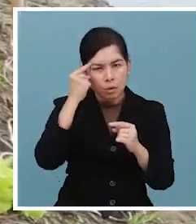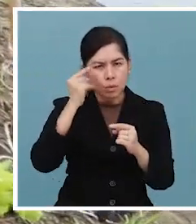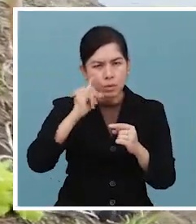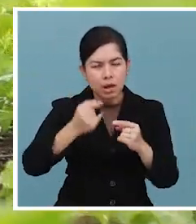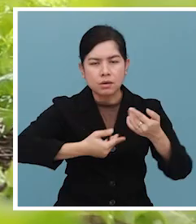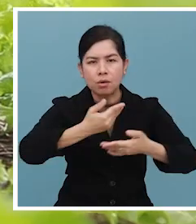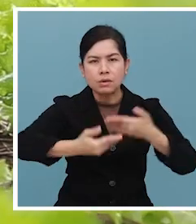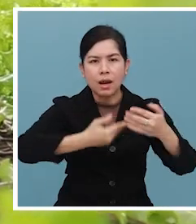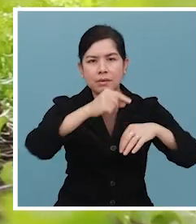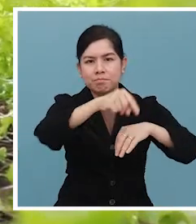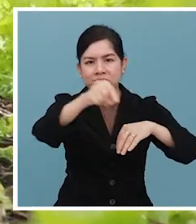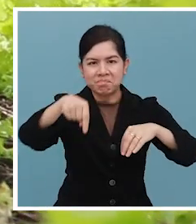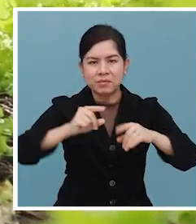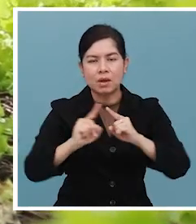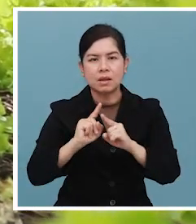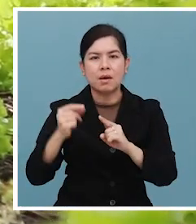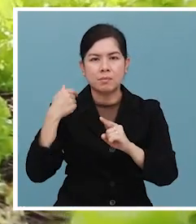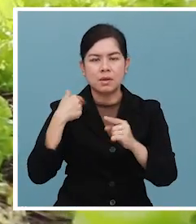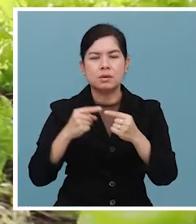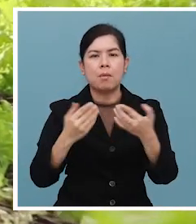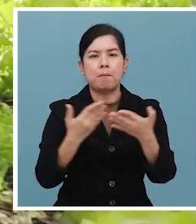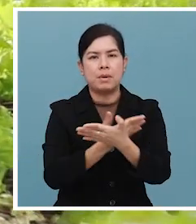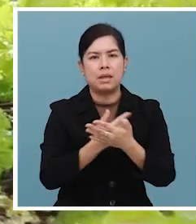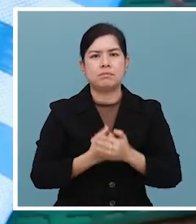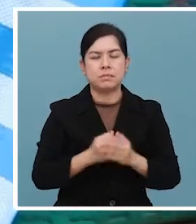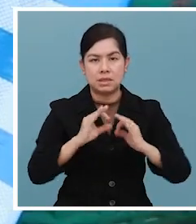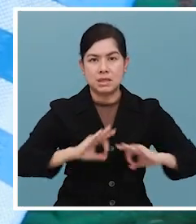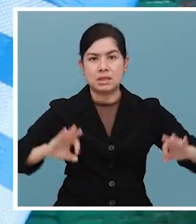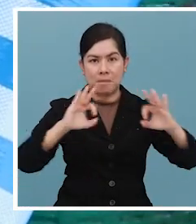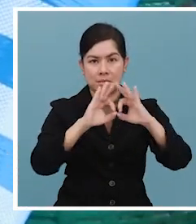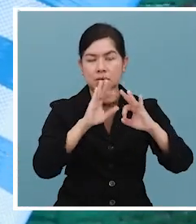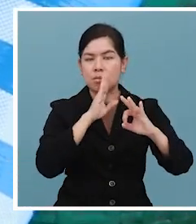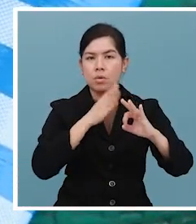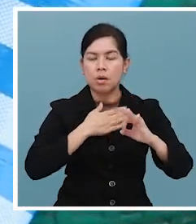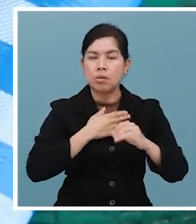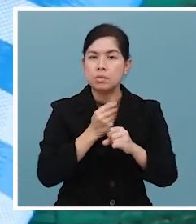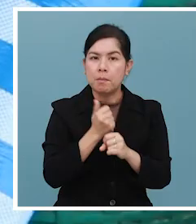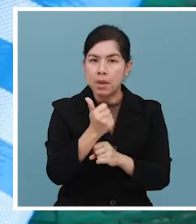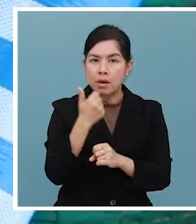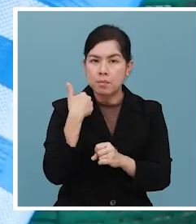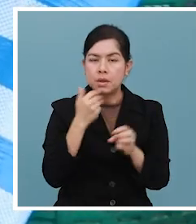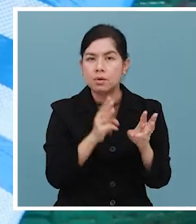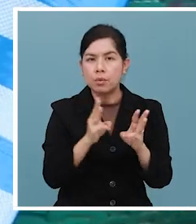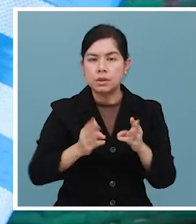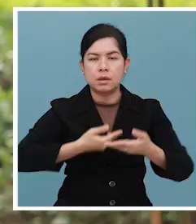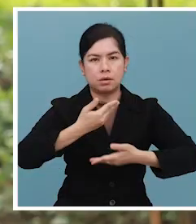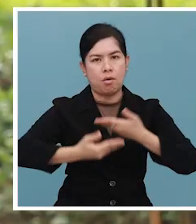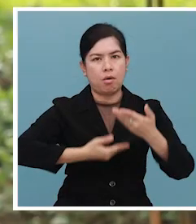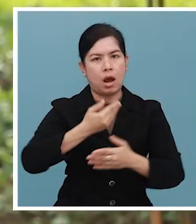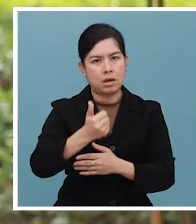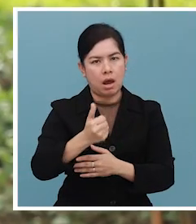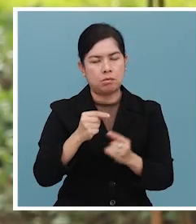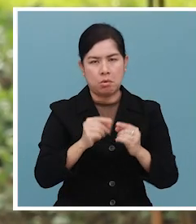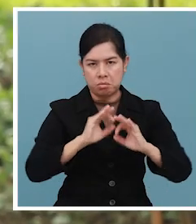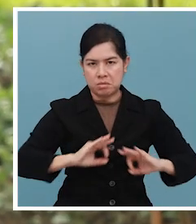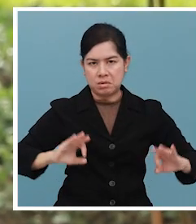ลาดไว้ก่อนเพราะตลาดเดี๋ยวนี้มันเปลี่ยนแปลงไปเยอะและที่สำคัญก็คือใครทำได้เท่าไหร่ด้วยศักยภาพเท่าไหร่ก็มีช่องทางจะขายได้นี่แหละครับทำ